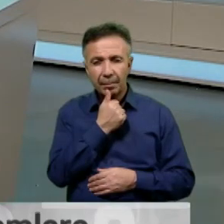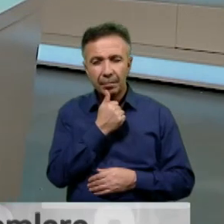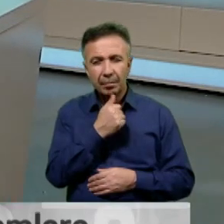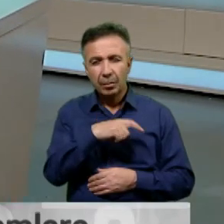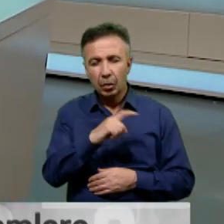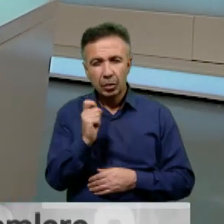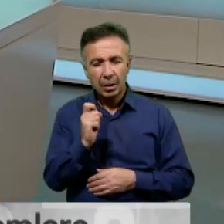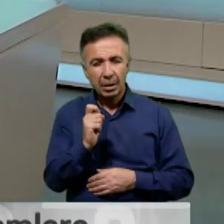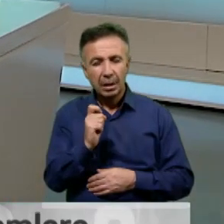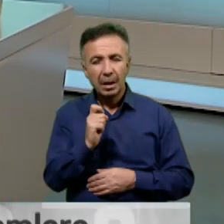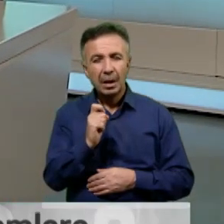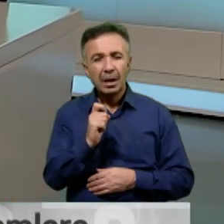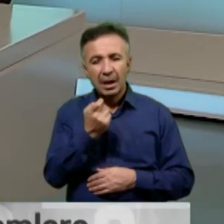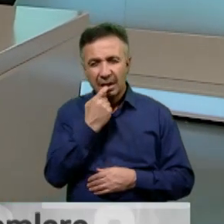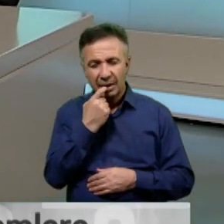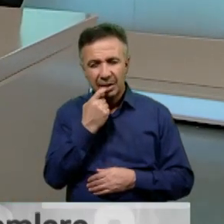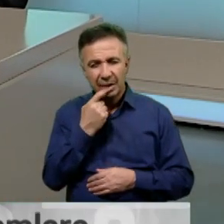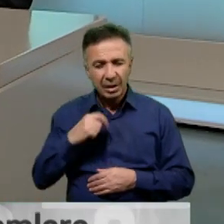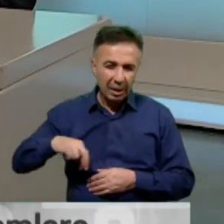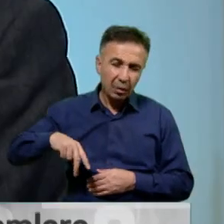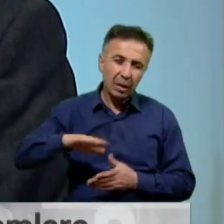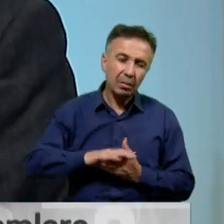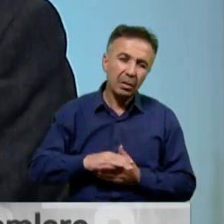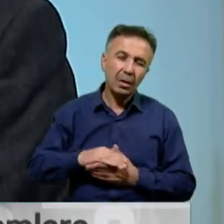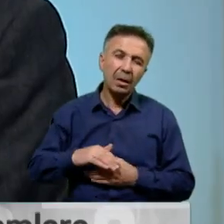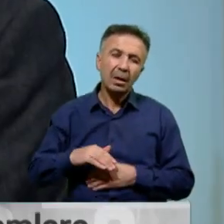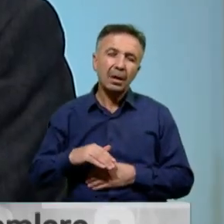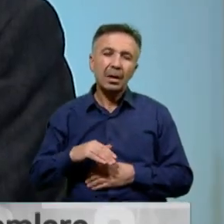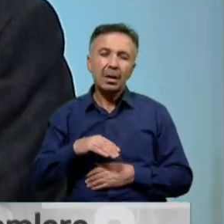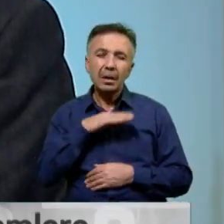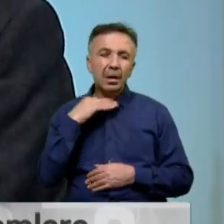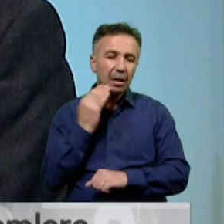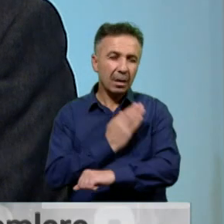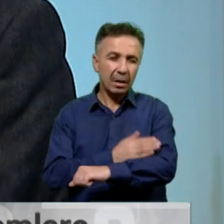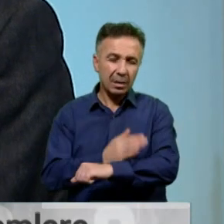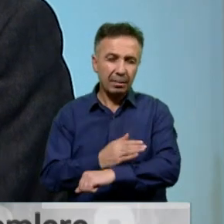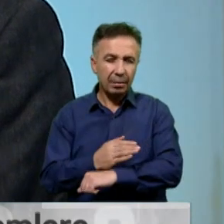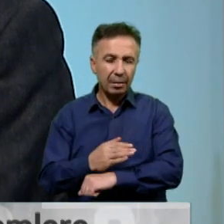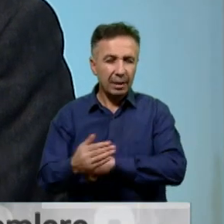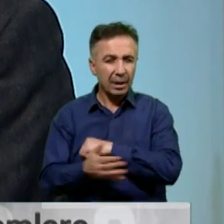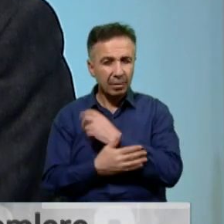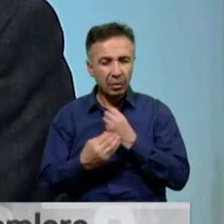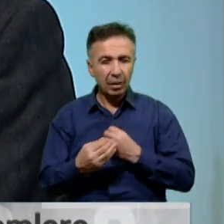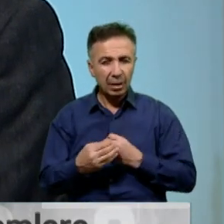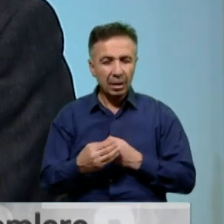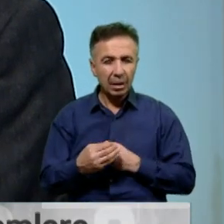80 yaşında yürüyemiyor ama kasap yardımcısı olarak vize almış, hacca gelmiş.